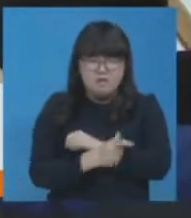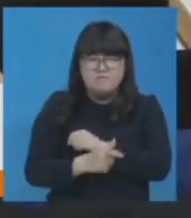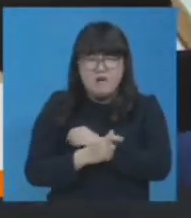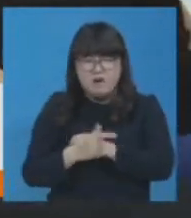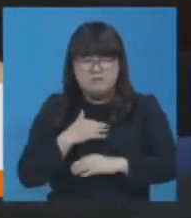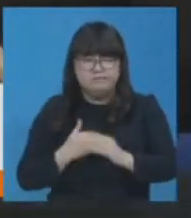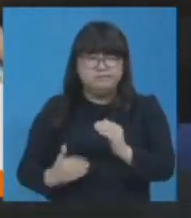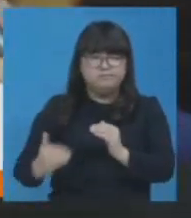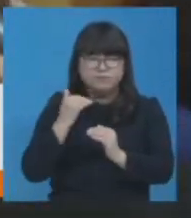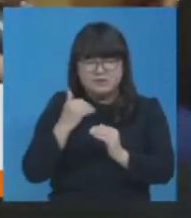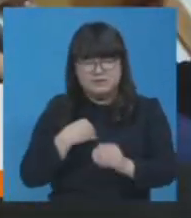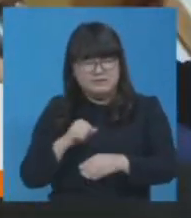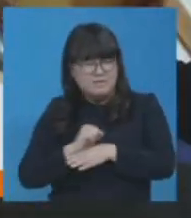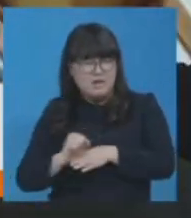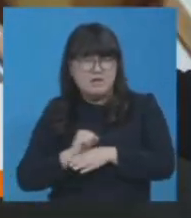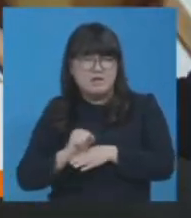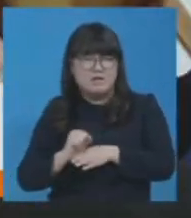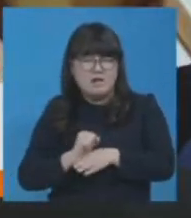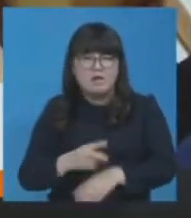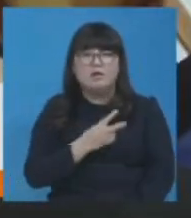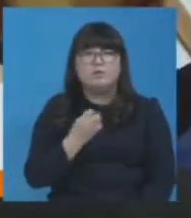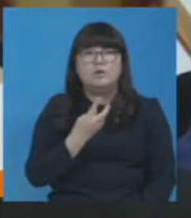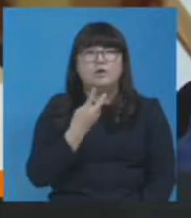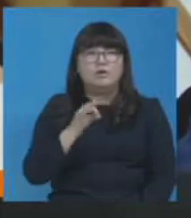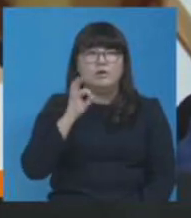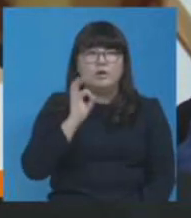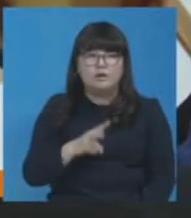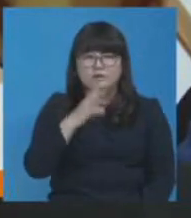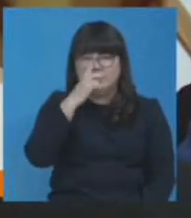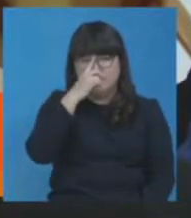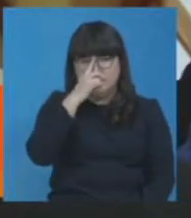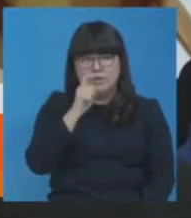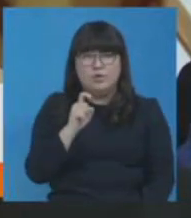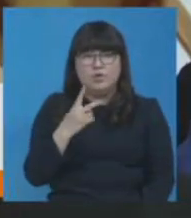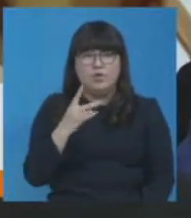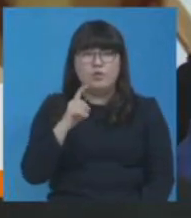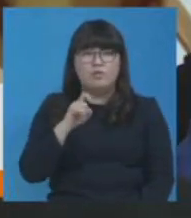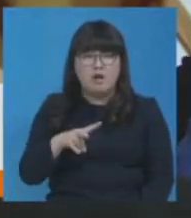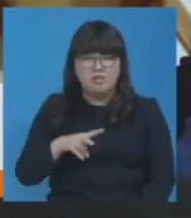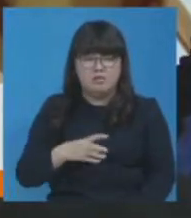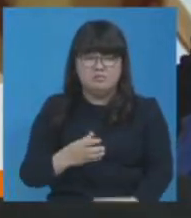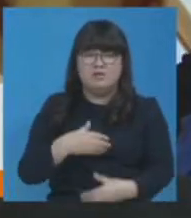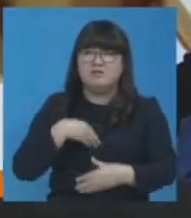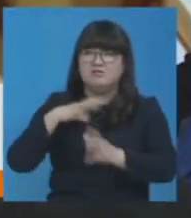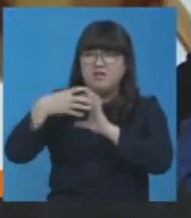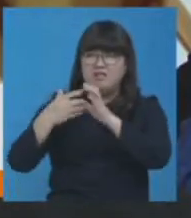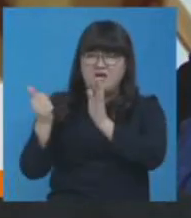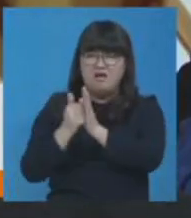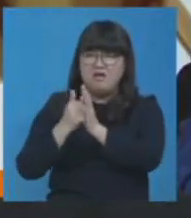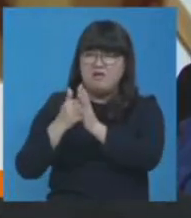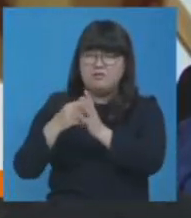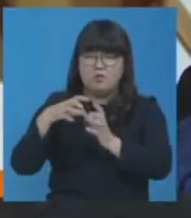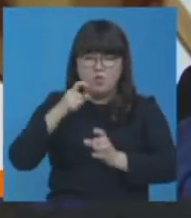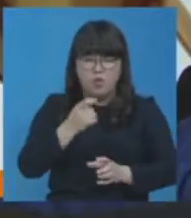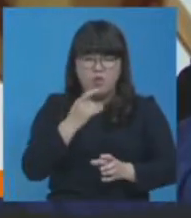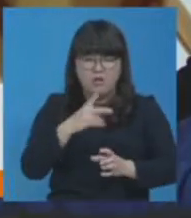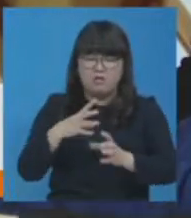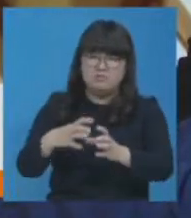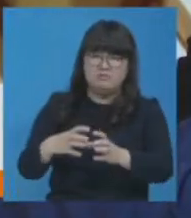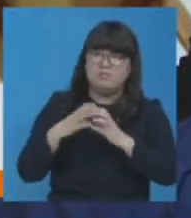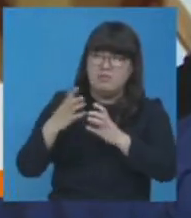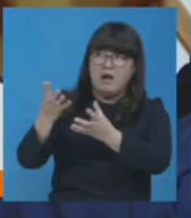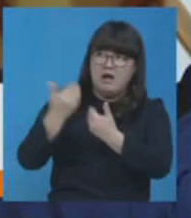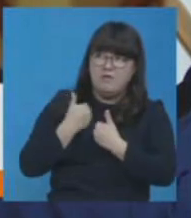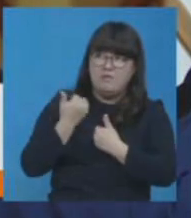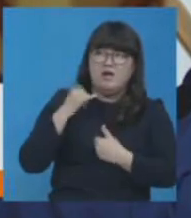хичээлдэж эхэлж байсан. Тэгээд 2020 онд бол одоо харж байгаачлан энэ хүрл цомыг бол дэлхийн аваргаас хүртэж байсан. Тэгээд